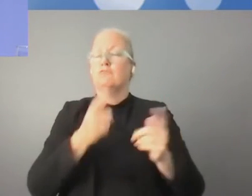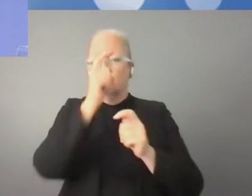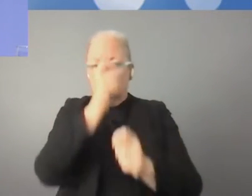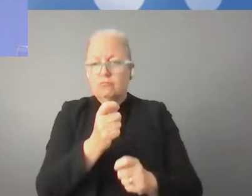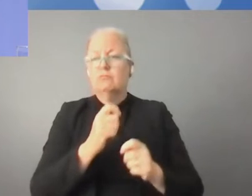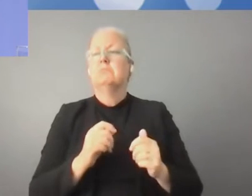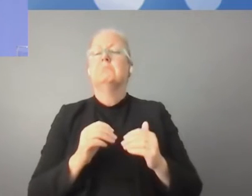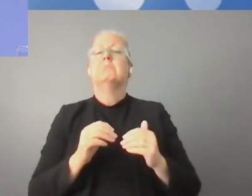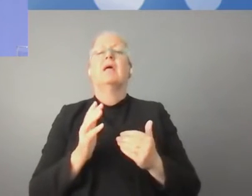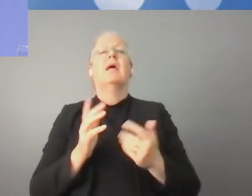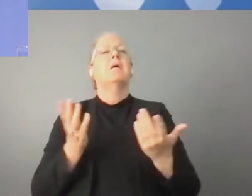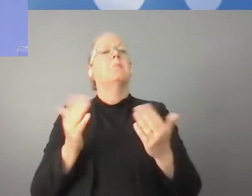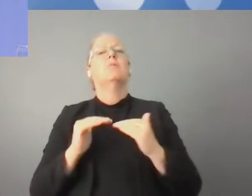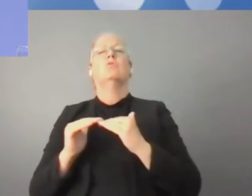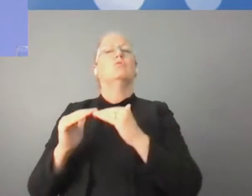интернет, который защищает.